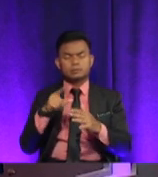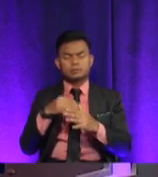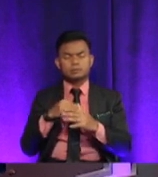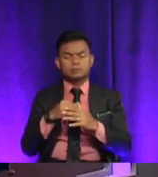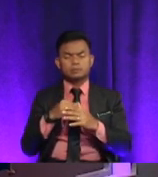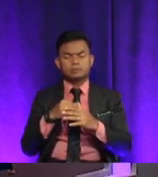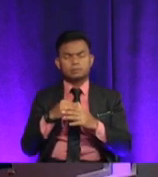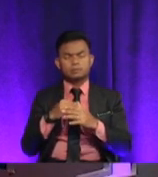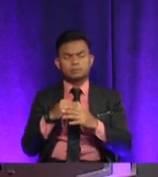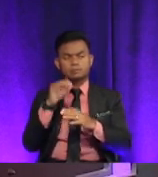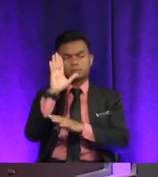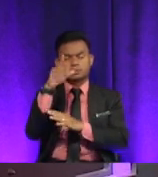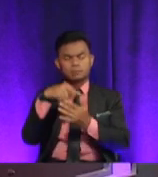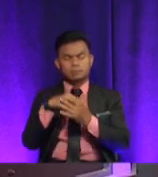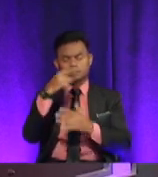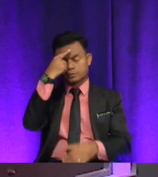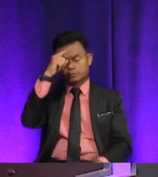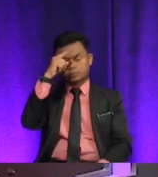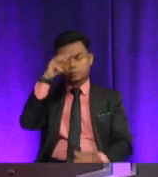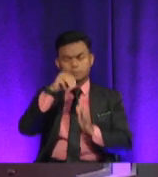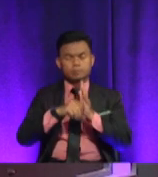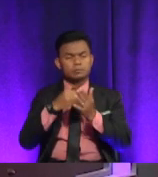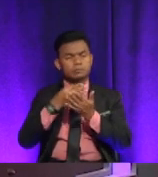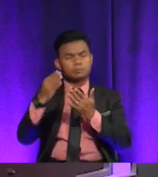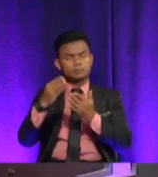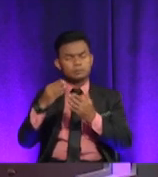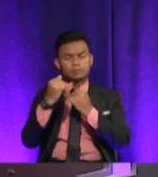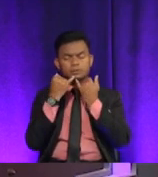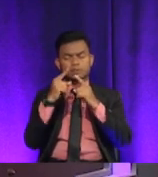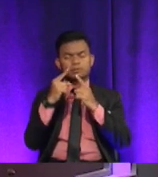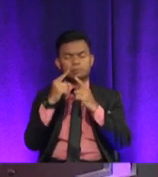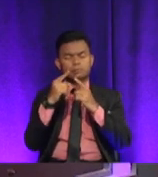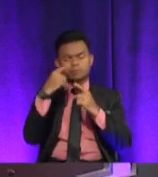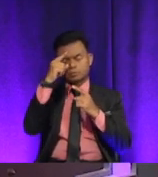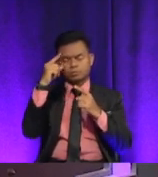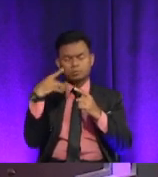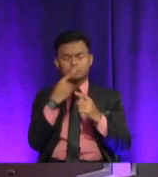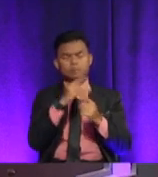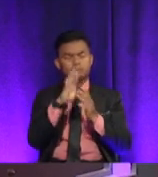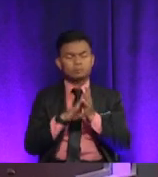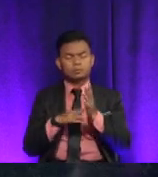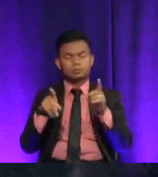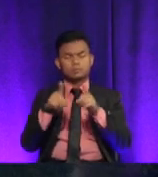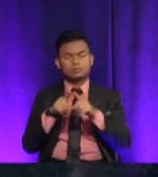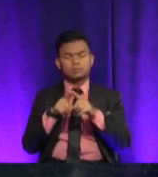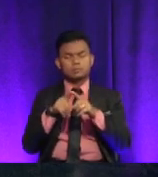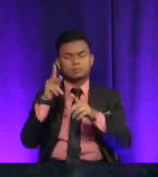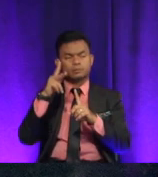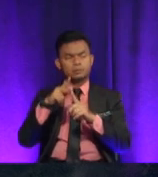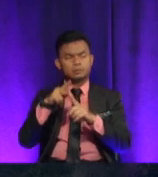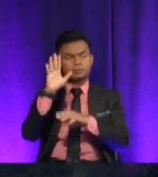ini untuk memberikan jawaban untuk kita berfungsi pada peta ini Siapa yang